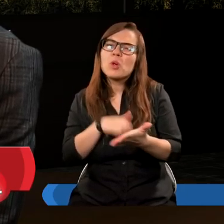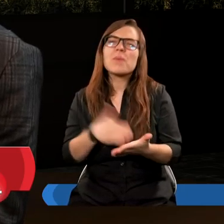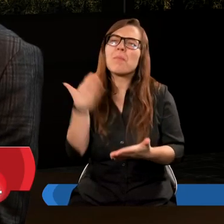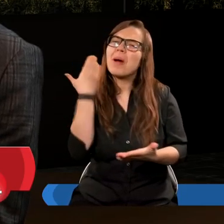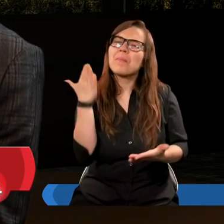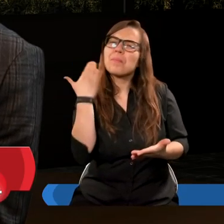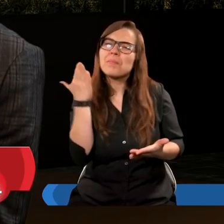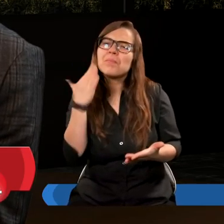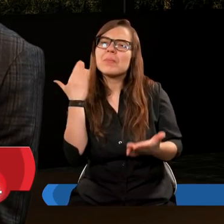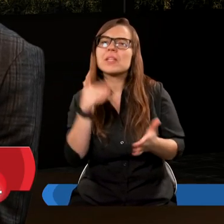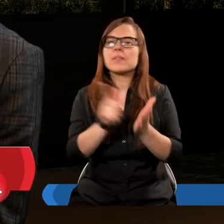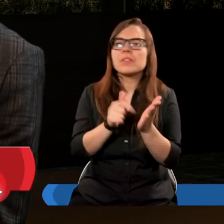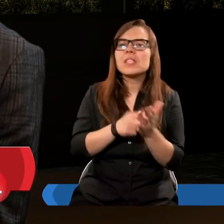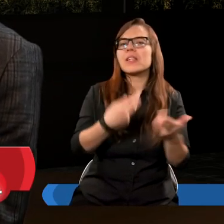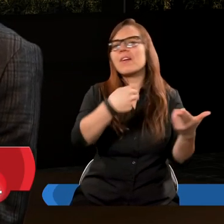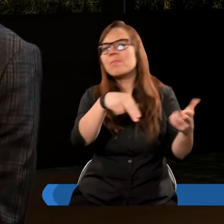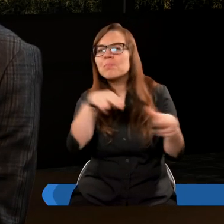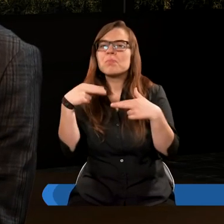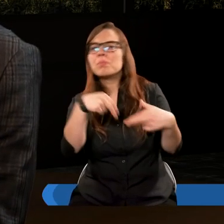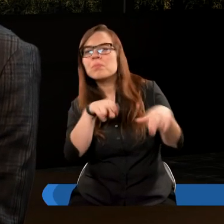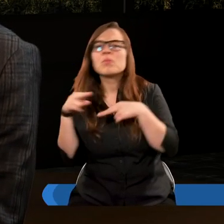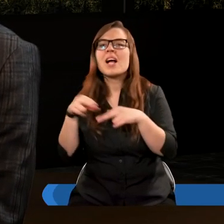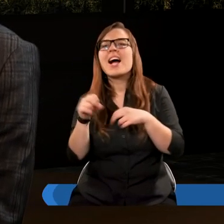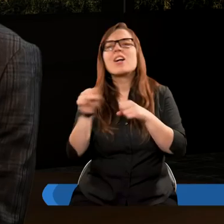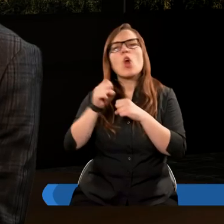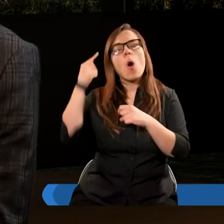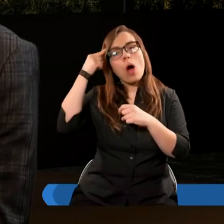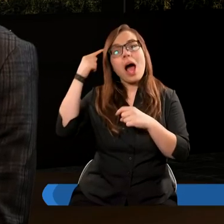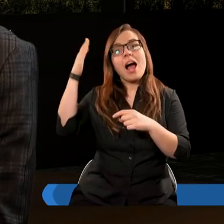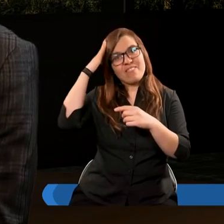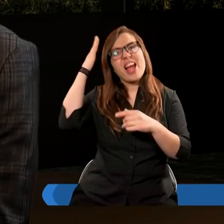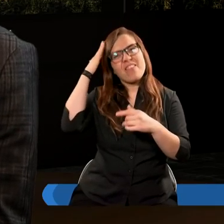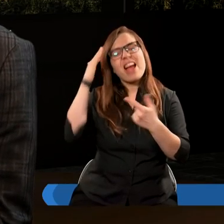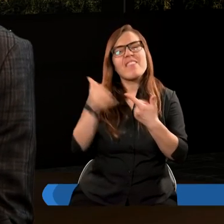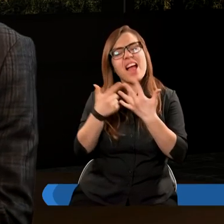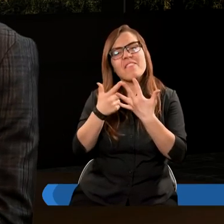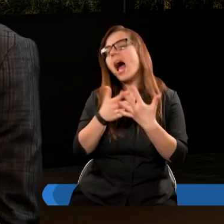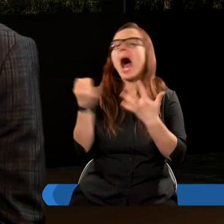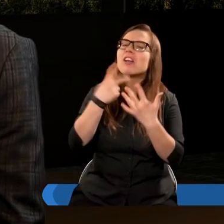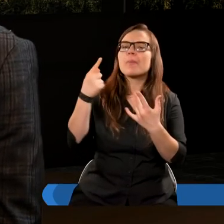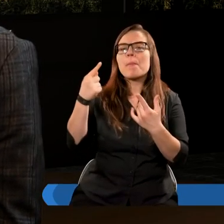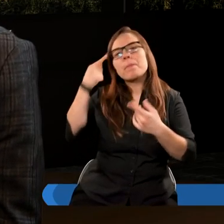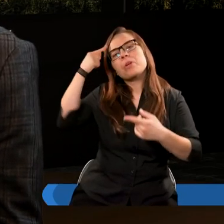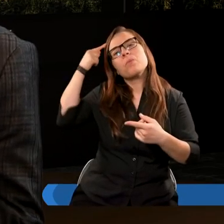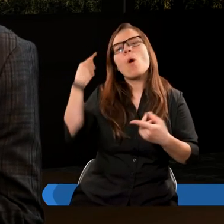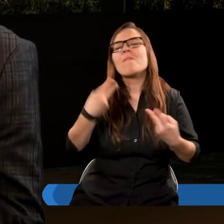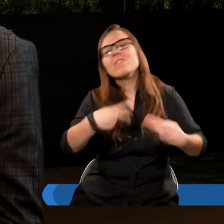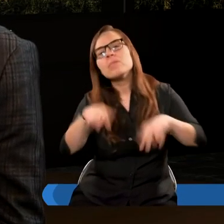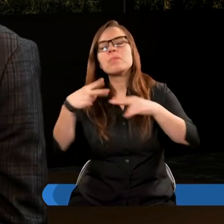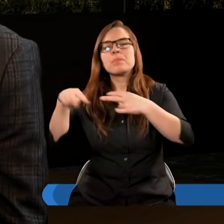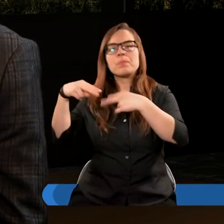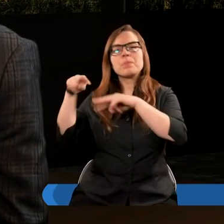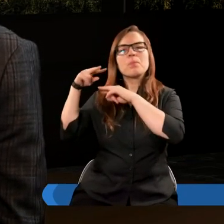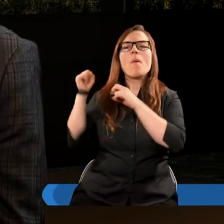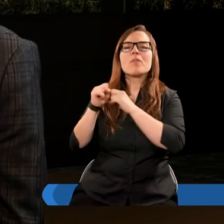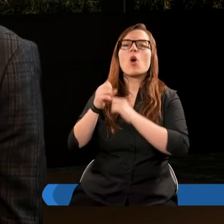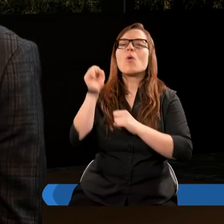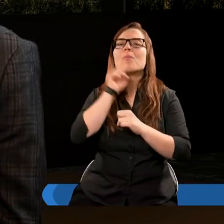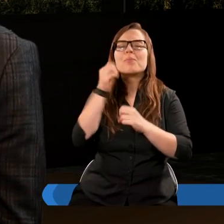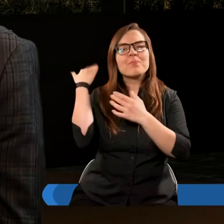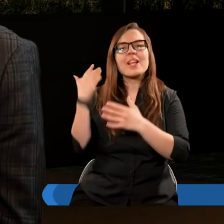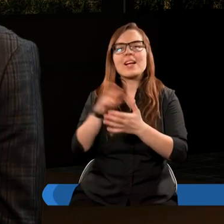często wracać do pewnych myśli, które być może kiedyś już mieliśmy super poukładane, wszystko mieliśmy fajnie, rozumieliśmy, ale